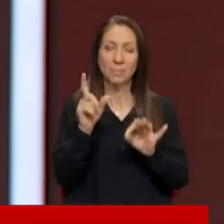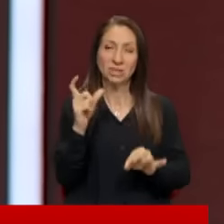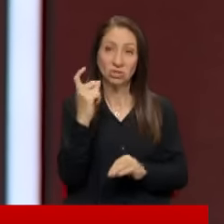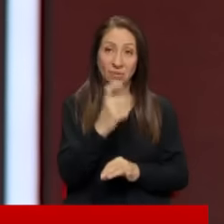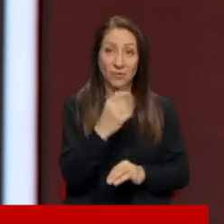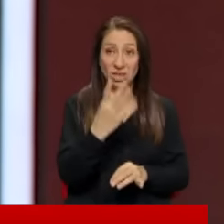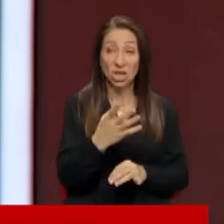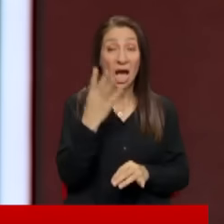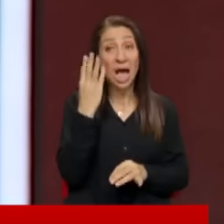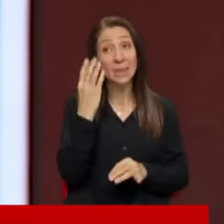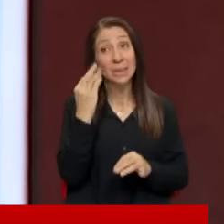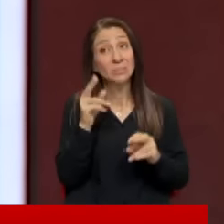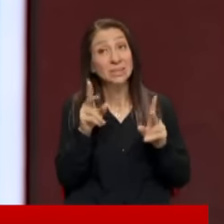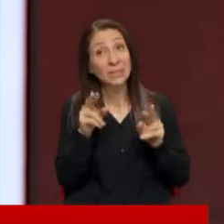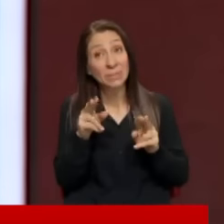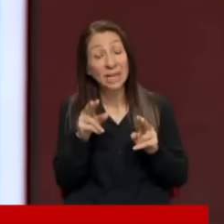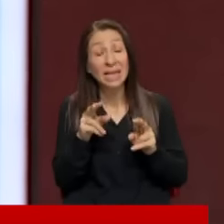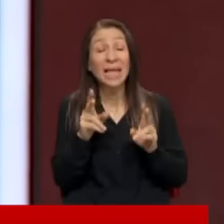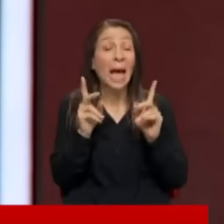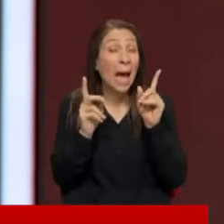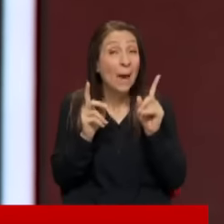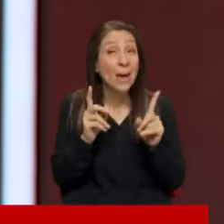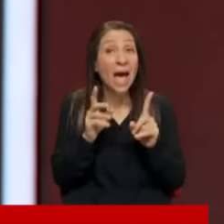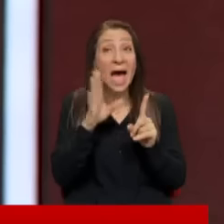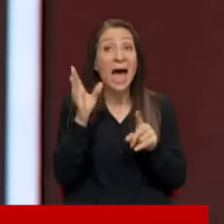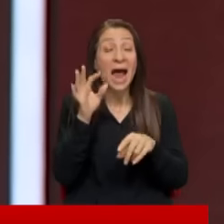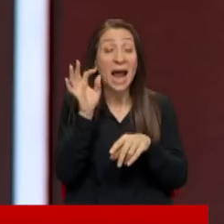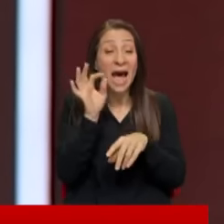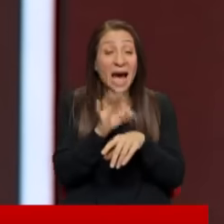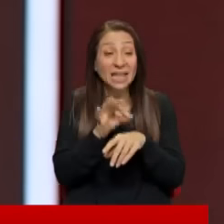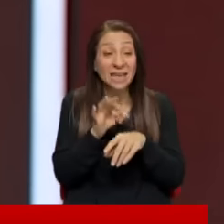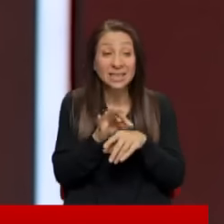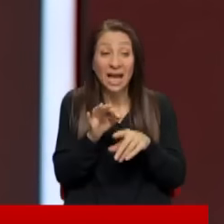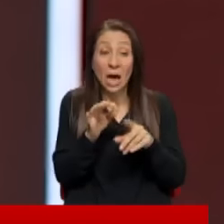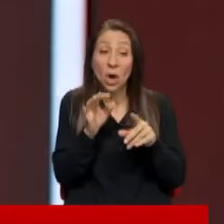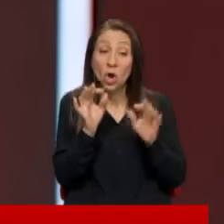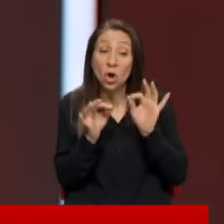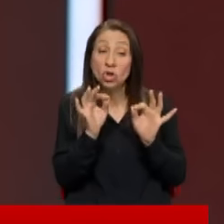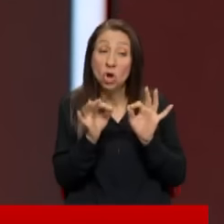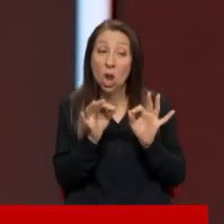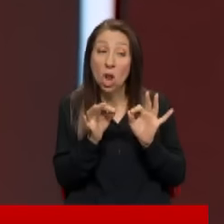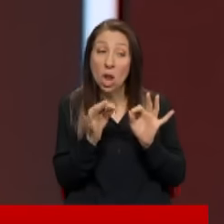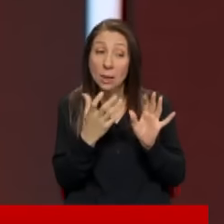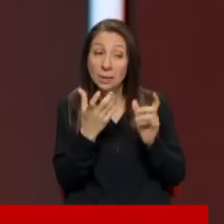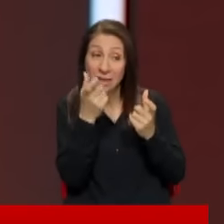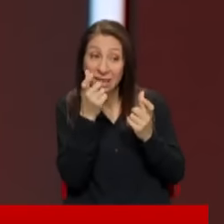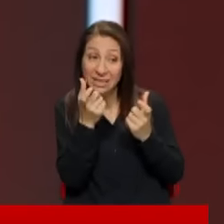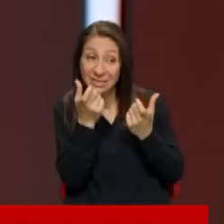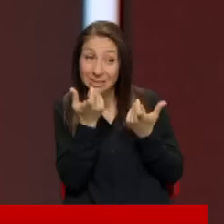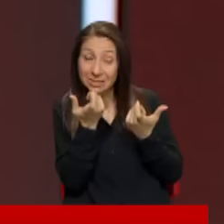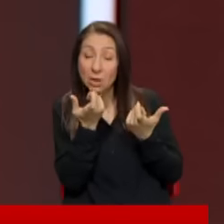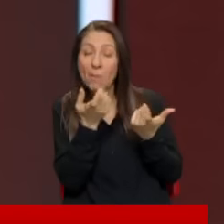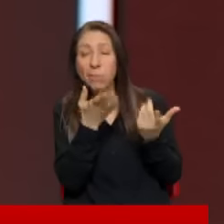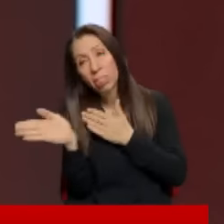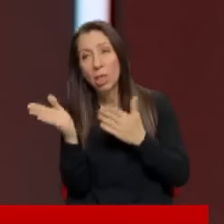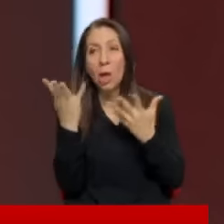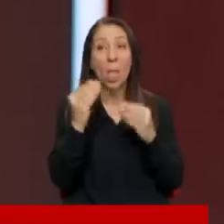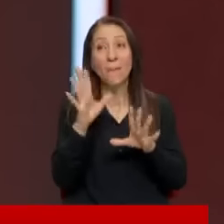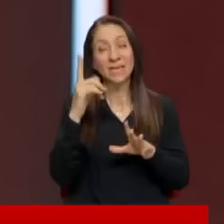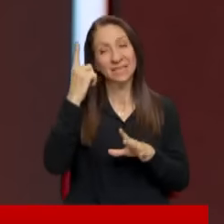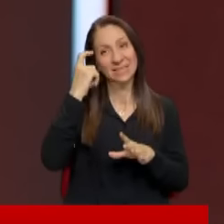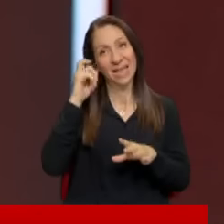verecek anladığımız kadarıyla. Yalnız her anda kontrolden çıkabilecek bir karşılık da olabilir İsrail